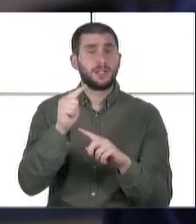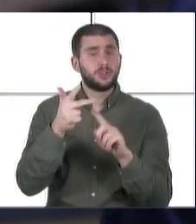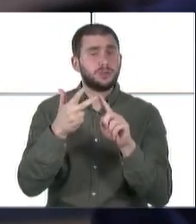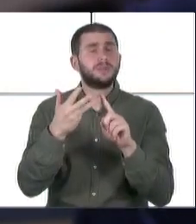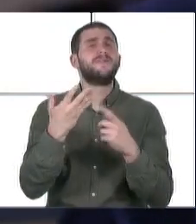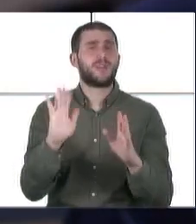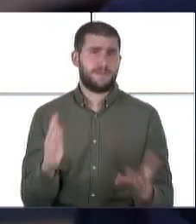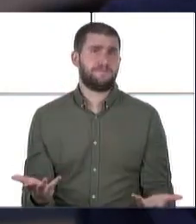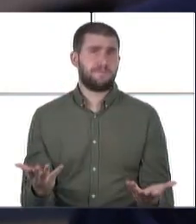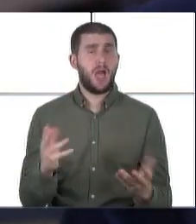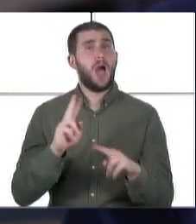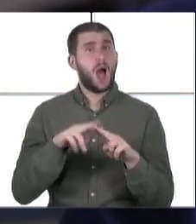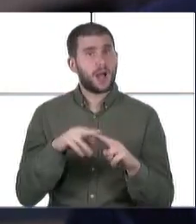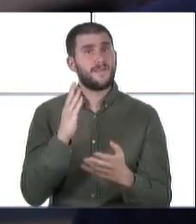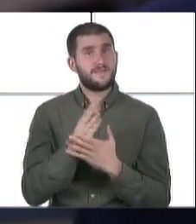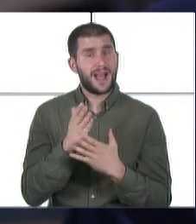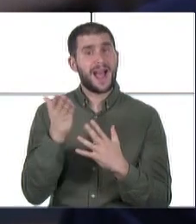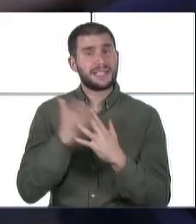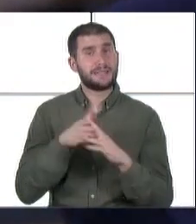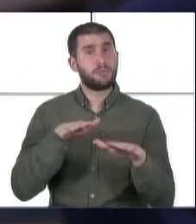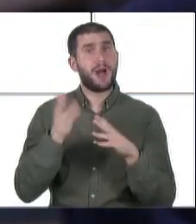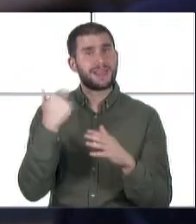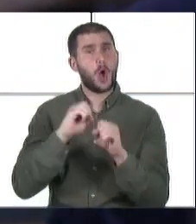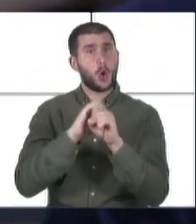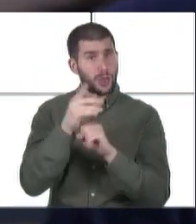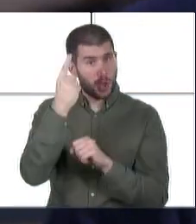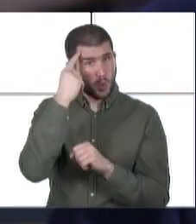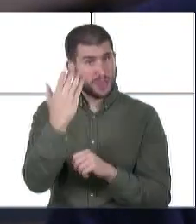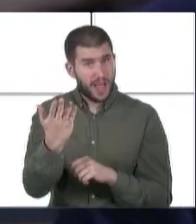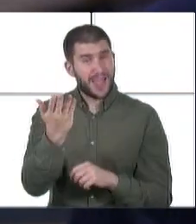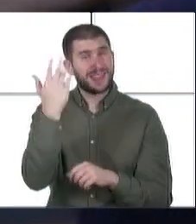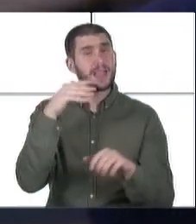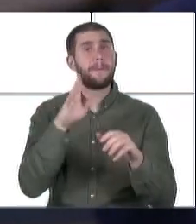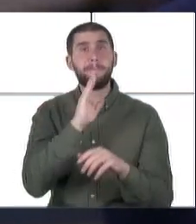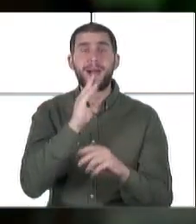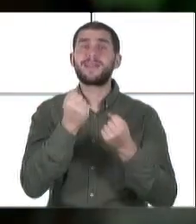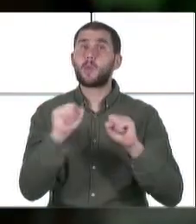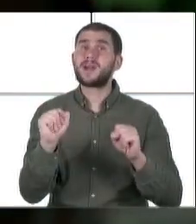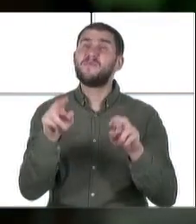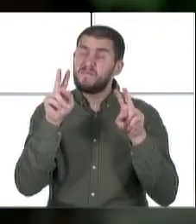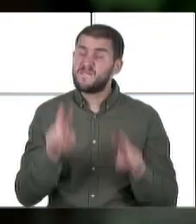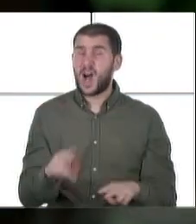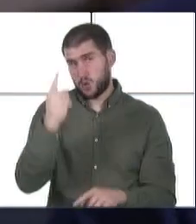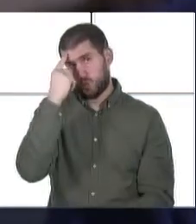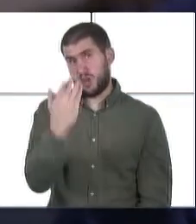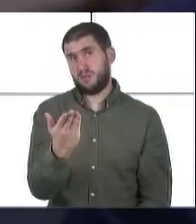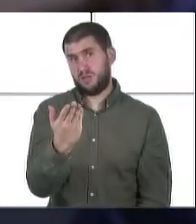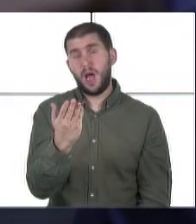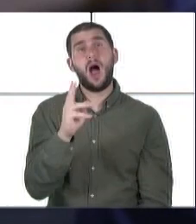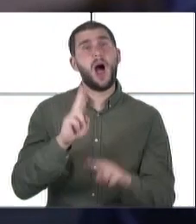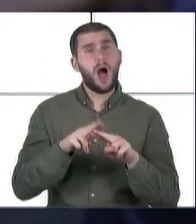וחמישית. אחר כך לקחתי לו חצי ממשלה, כי הייתה פה קורונה, את יודעת את זה? כי הייתה פה בעד דמוקרטית חמורה, את יודעת גם את זה. אחר